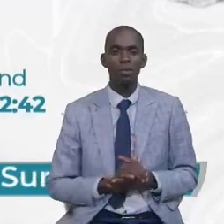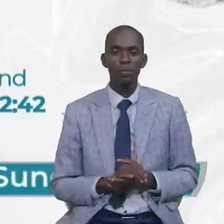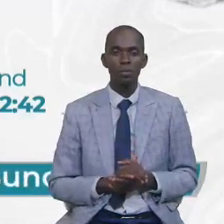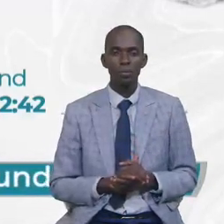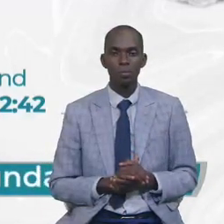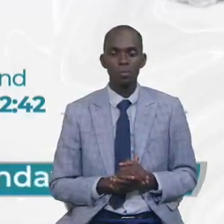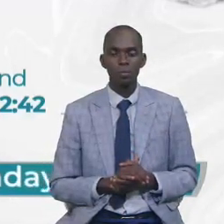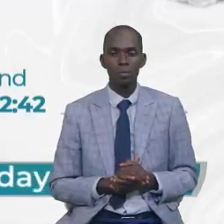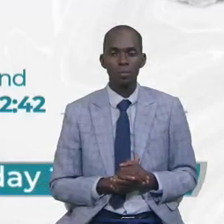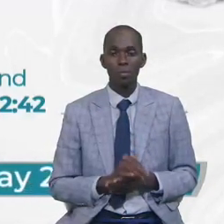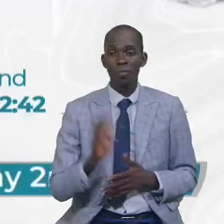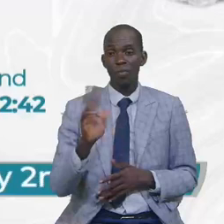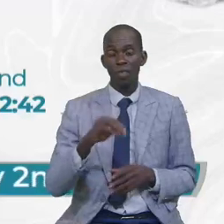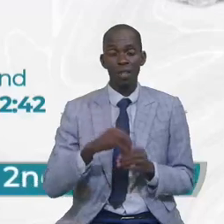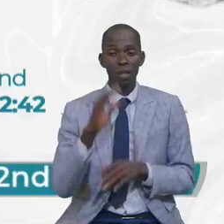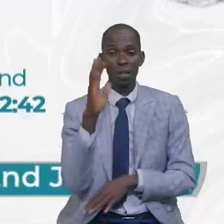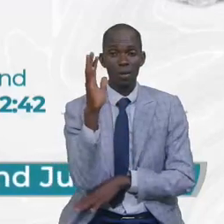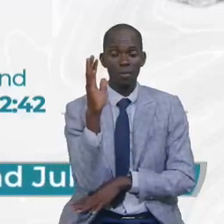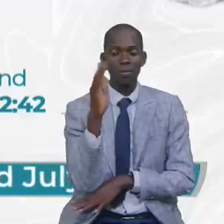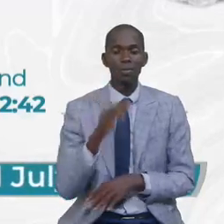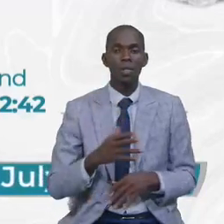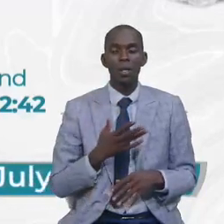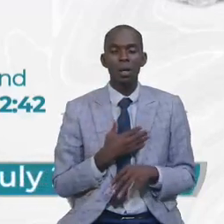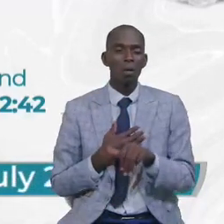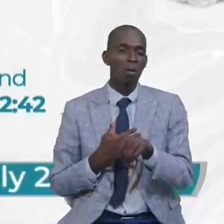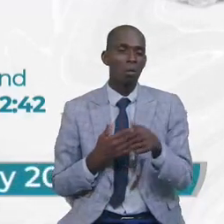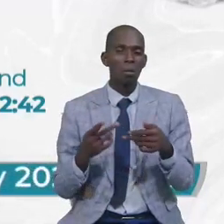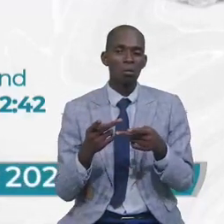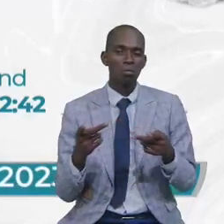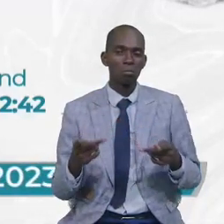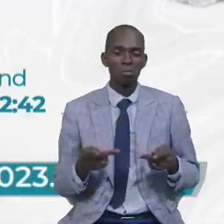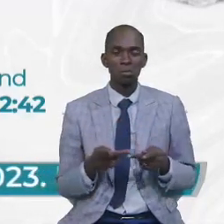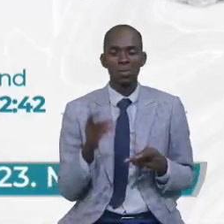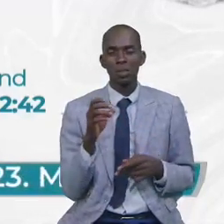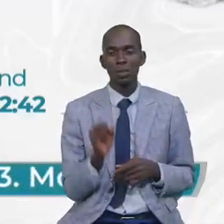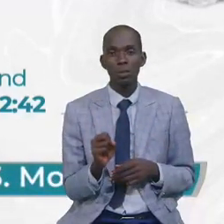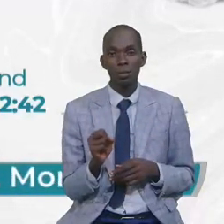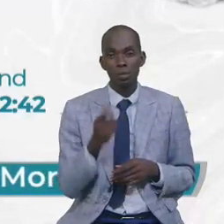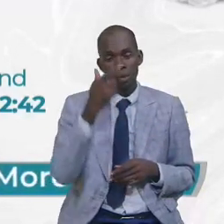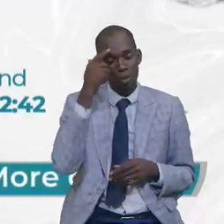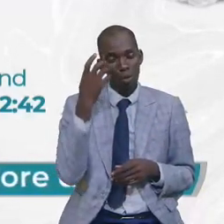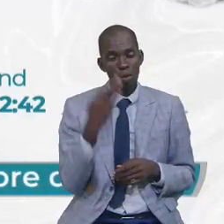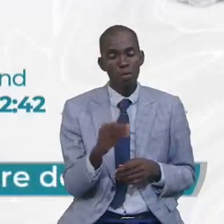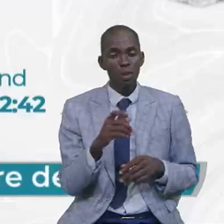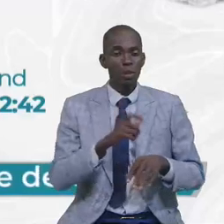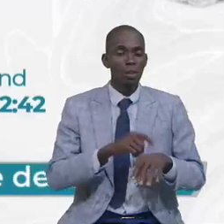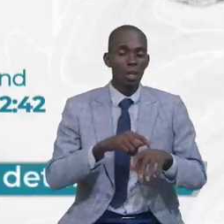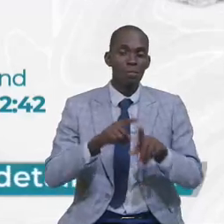pour les autres on vous indiquera le lieu